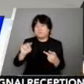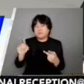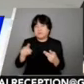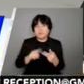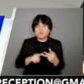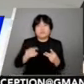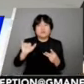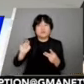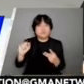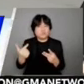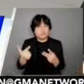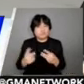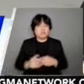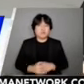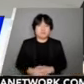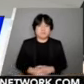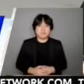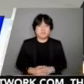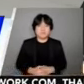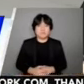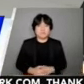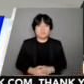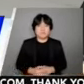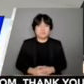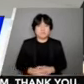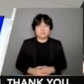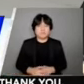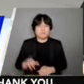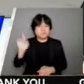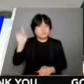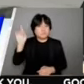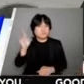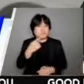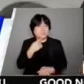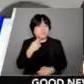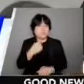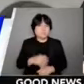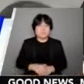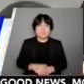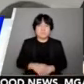naming tanungin. Nang sa ganun,